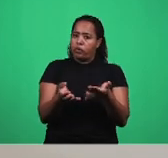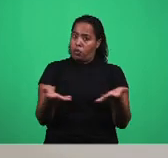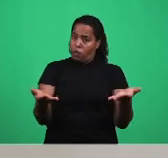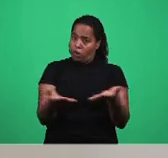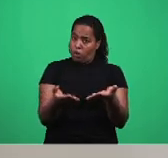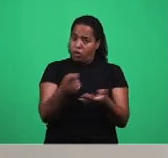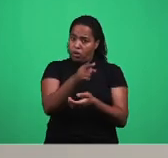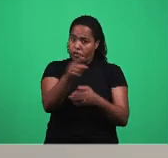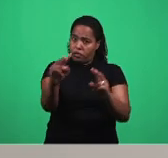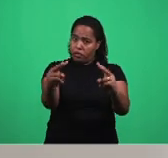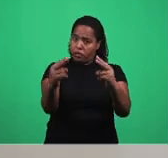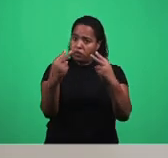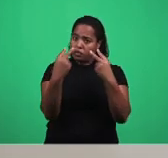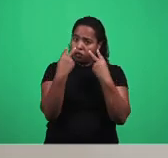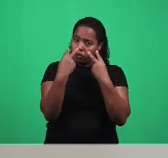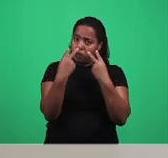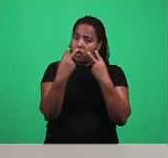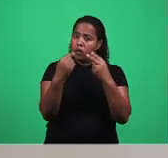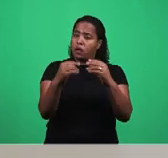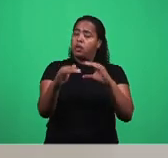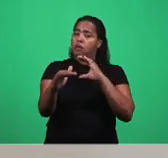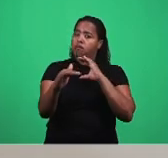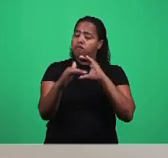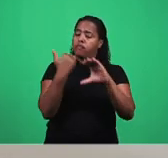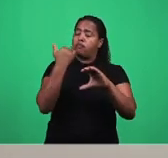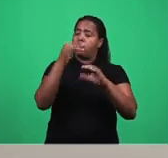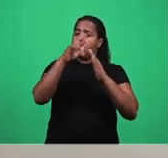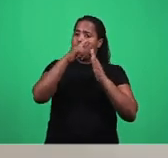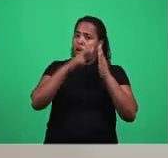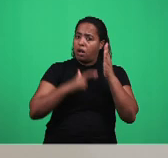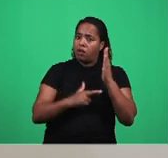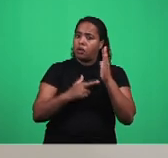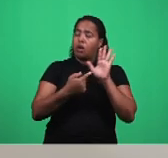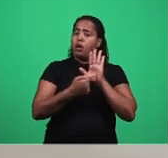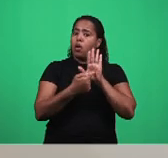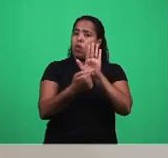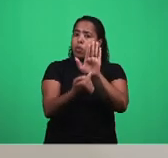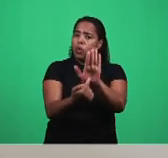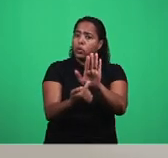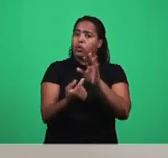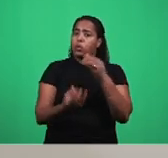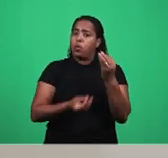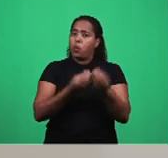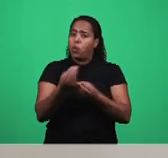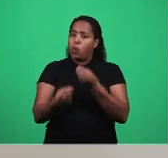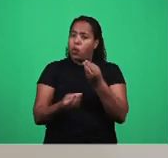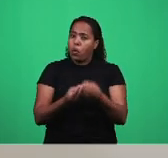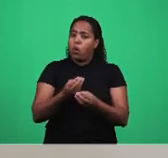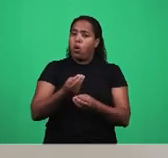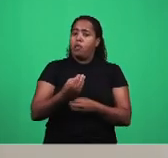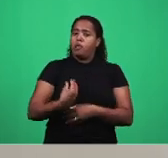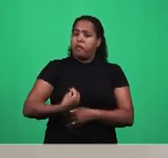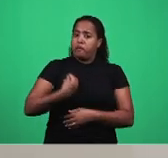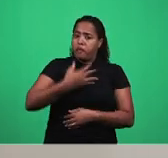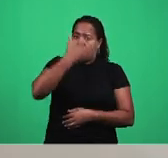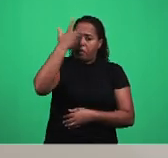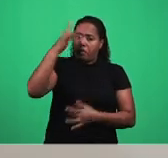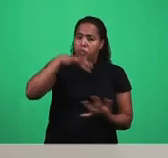les rapports, nous montrons comment se passe la situation du monde et notre situation. Mes frères et sœurs, regardez